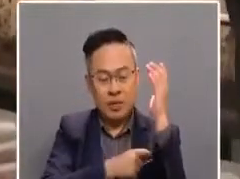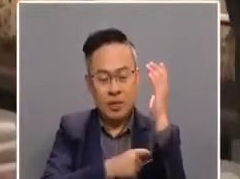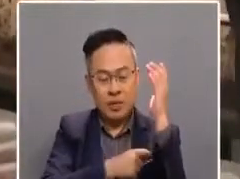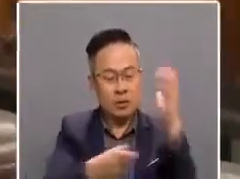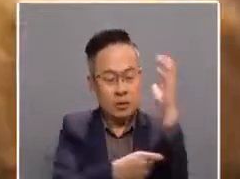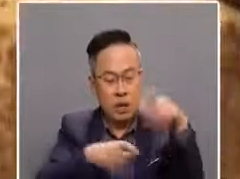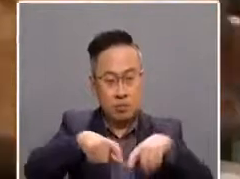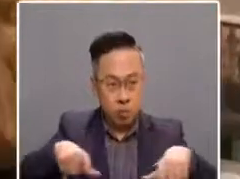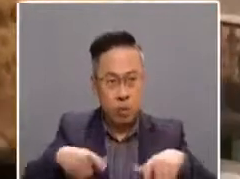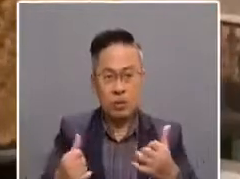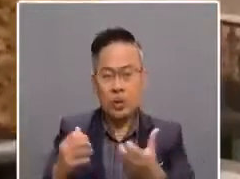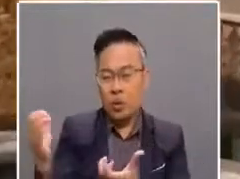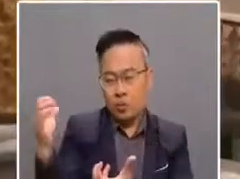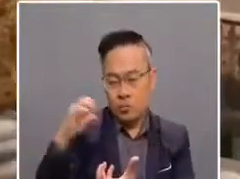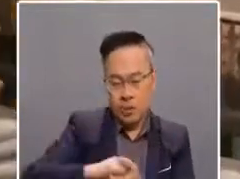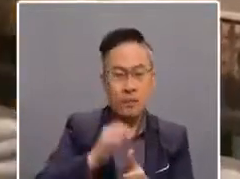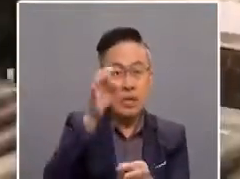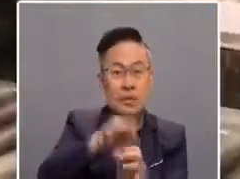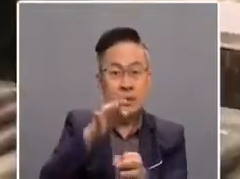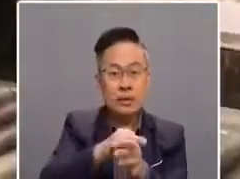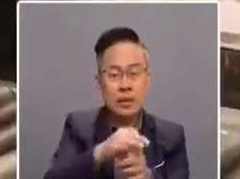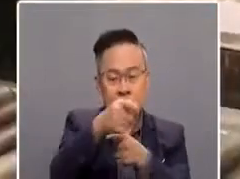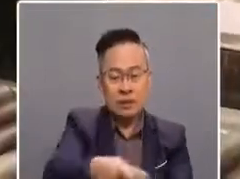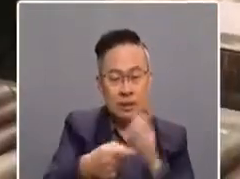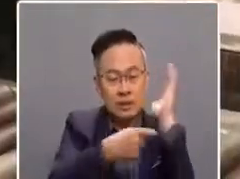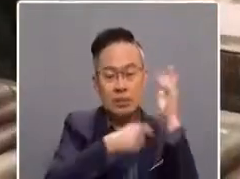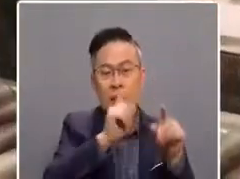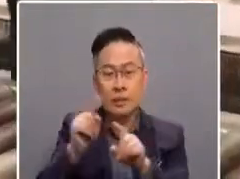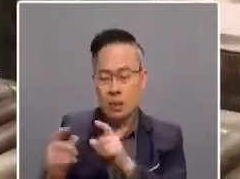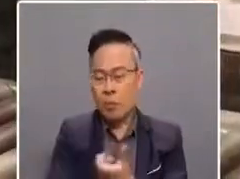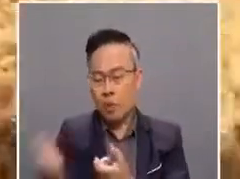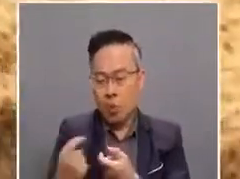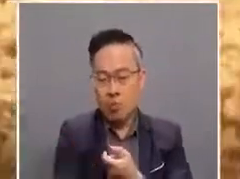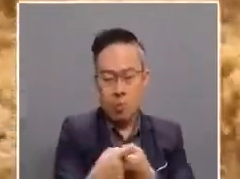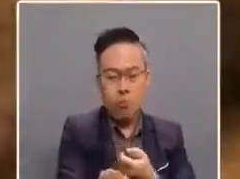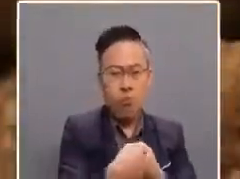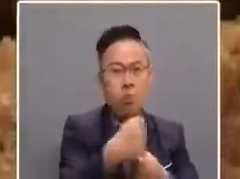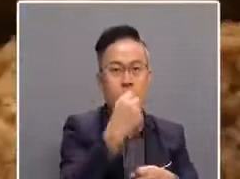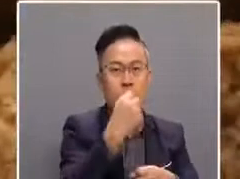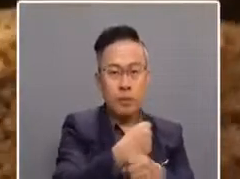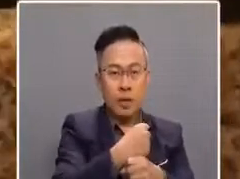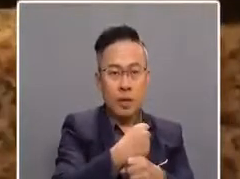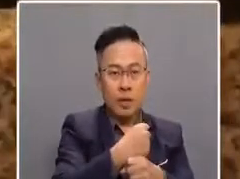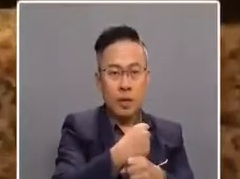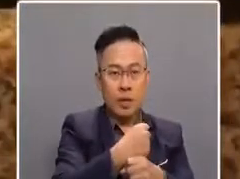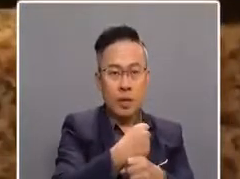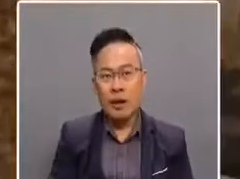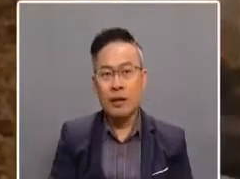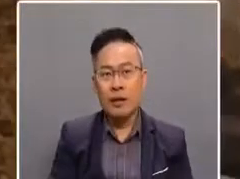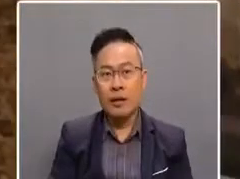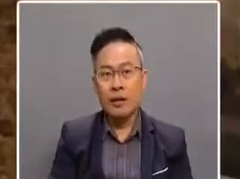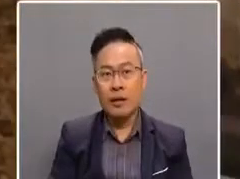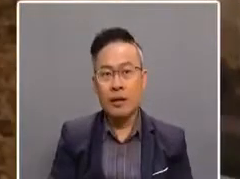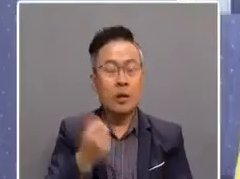รณ์หลายๆสหกรณ์ที่ทำเกี่ยวกับเรื่องยางให้มาเจอกับสหกรณ์กองทุนสวนยางบ่อทองพอมาพบกันใช่ไหมครับ